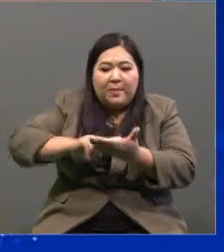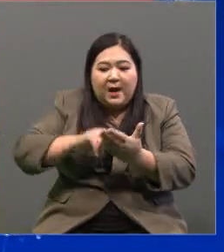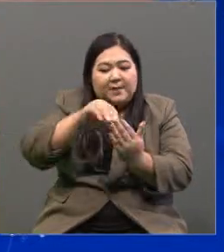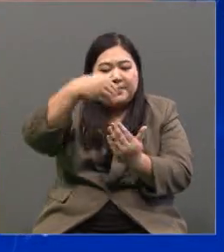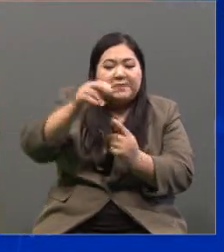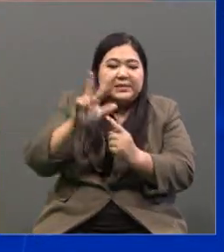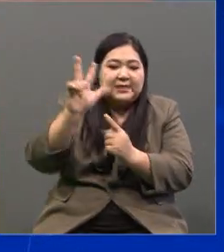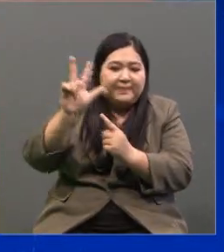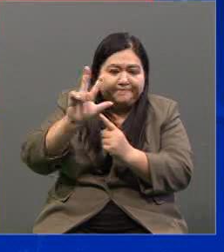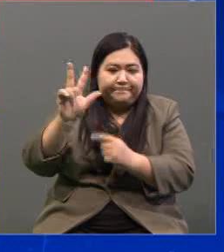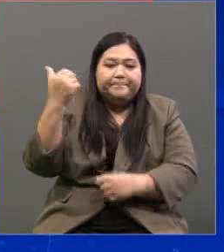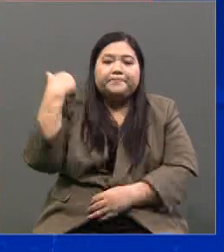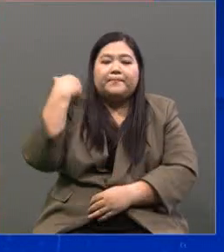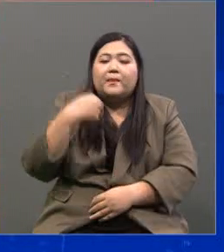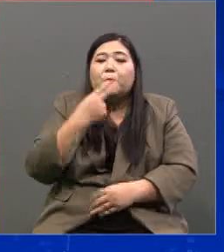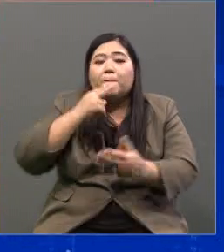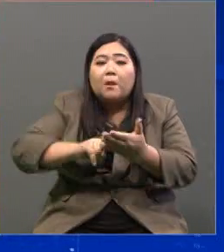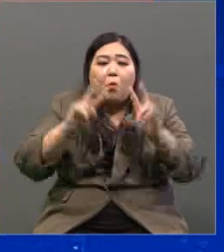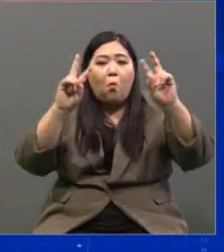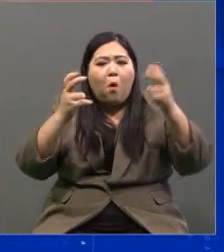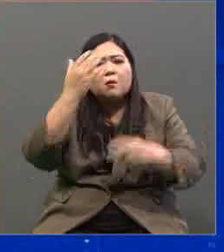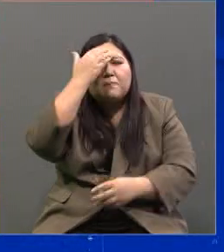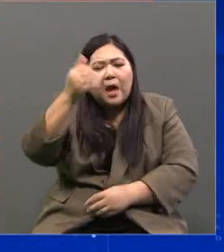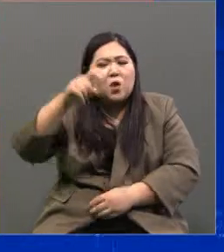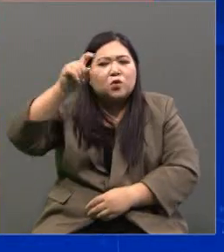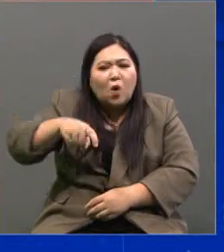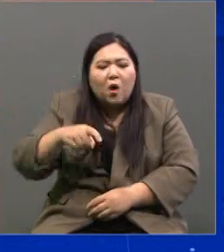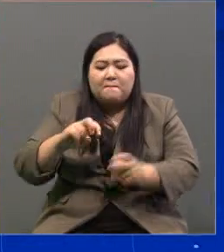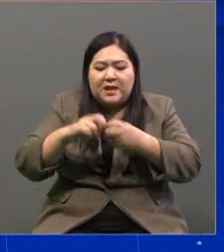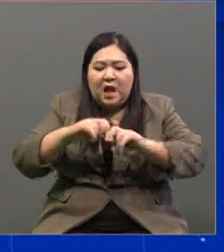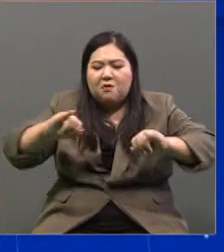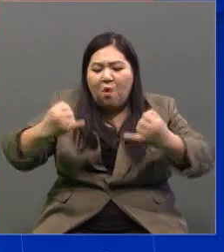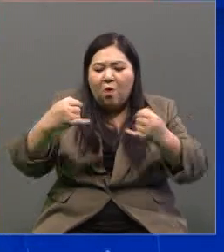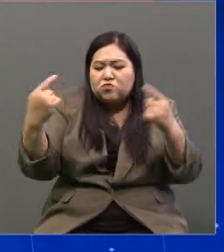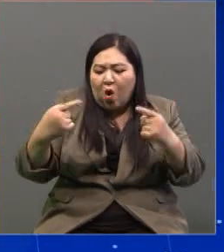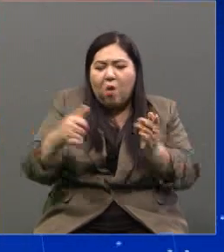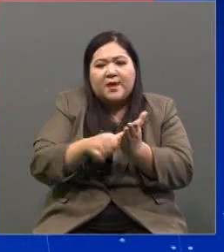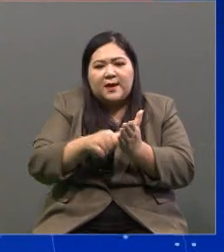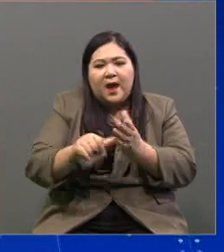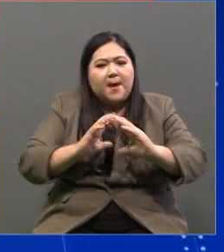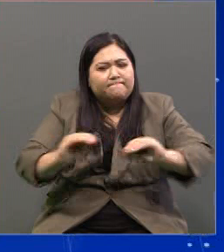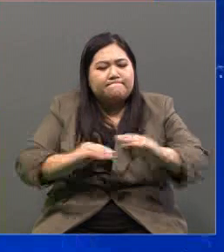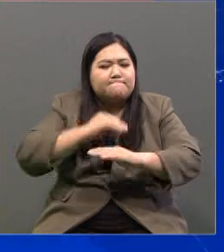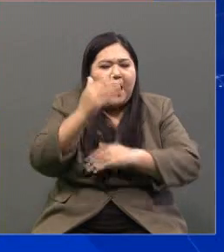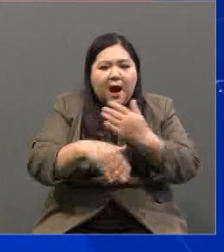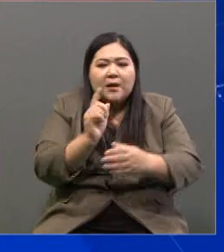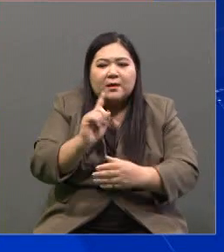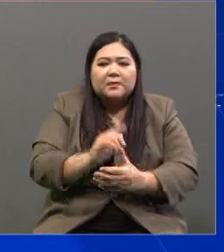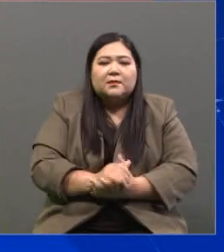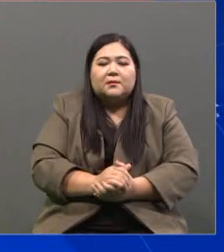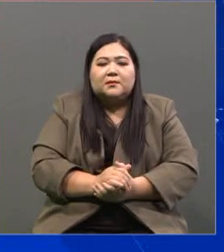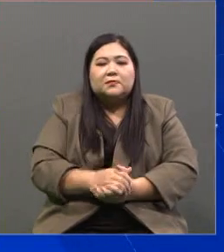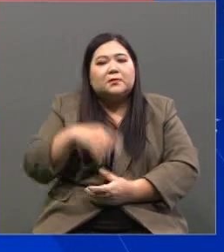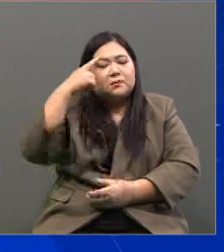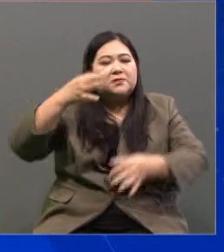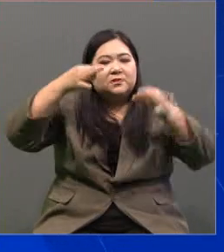ที่3แล้วนะคะในหัวข้อทำไมต้องก้าวข้ามความขัดแย้งนั่นเอง ก็มีการชี้แจงเหตุผลที่ตัดสินใจเดินหน้าทาง